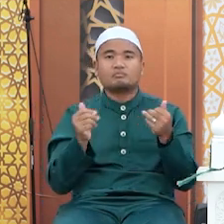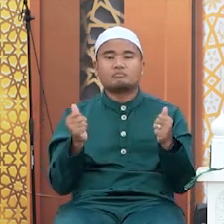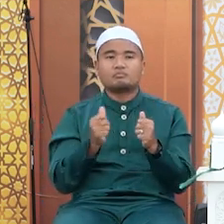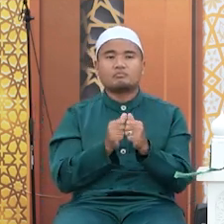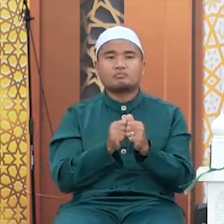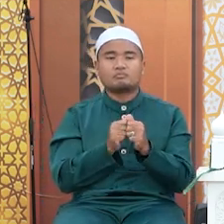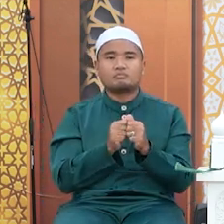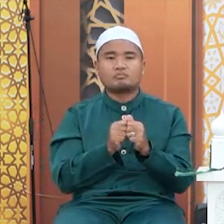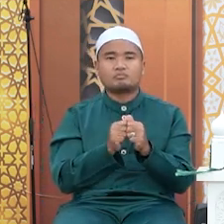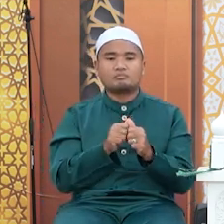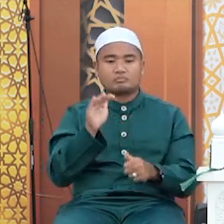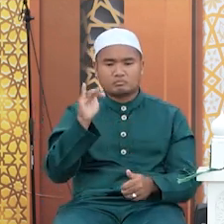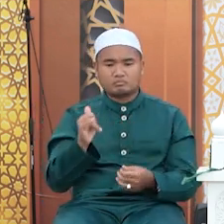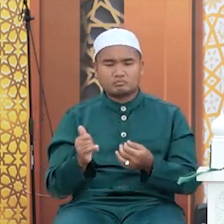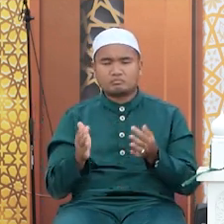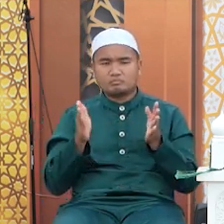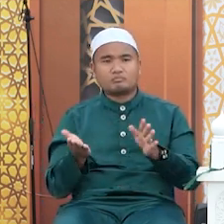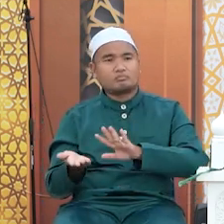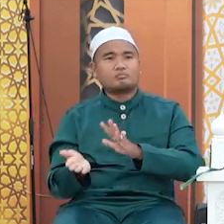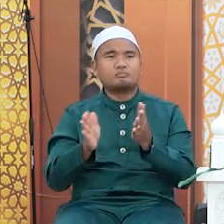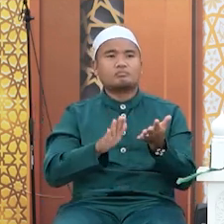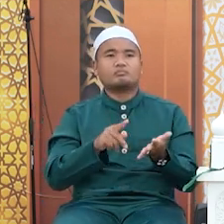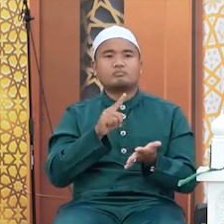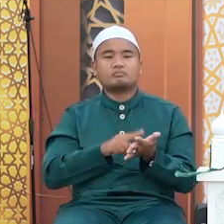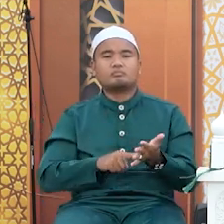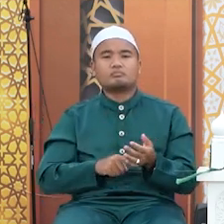apakah amalan paling baik? Maka dia jawab,